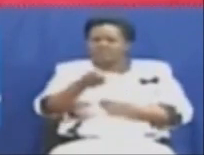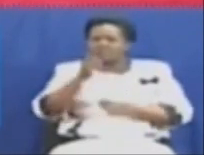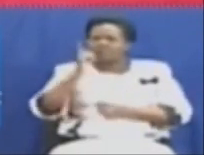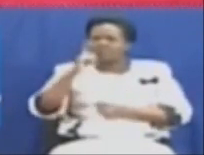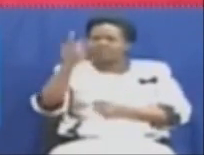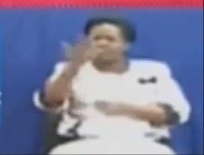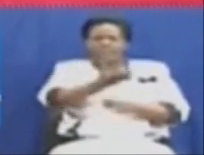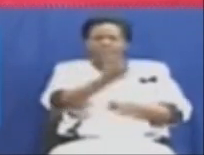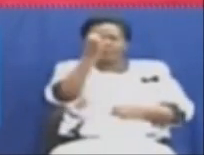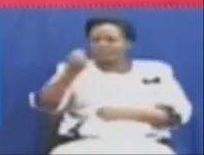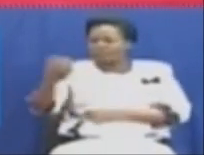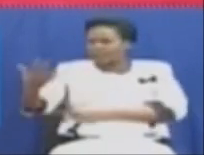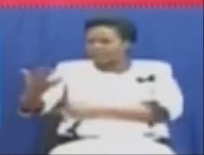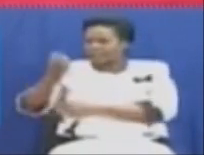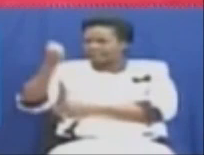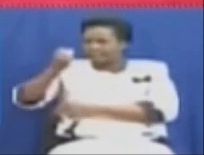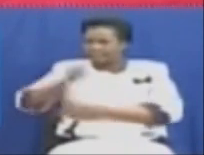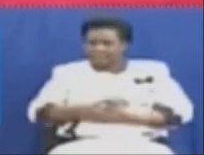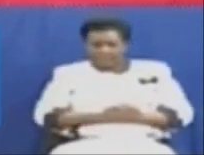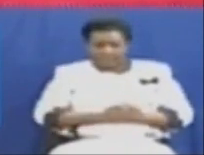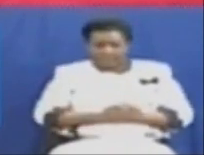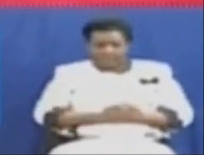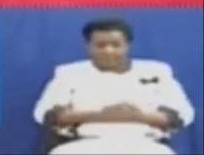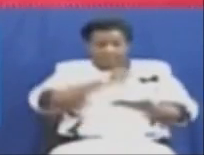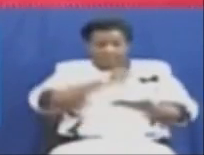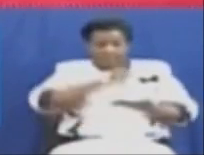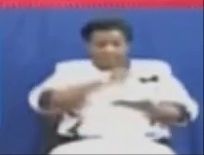Mbunga Monduli kama ifuatavyo.